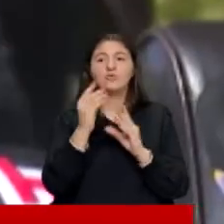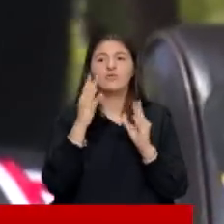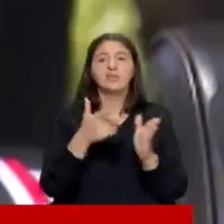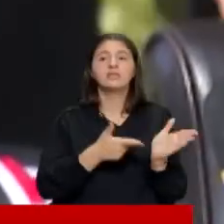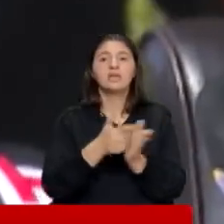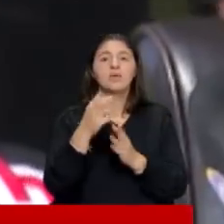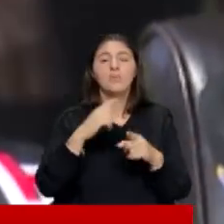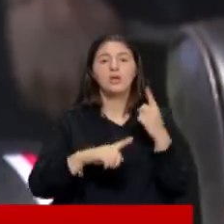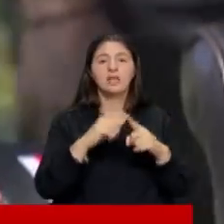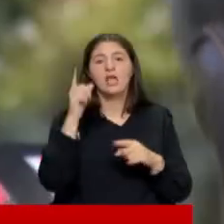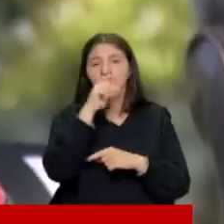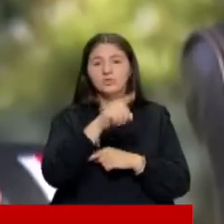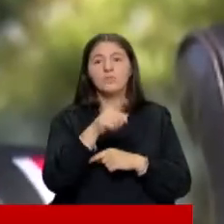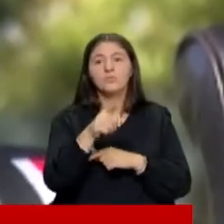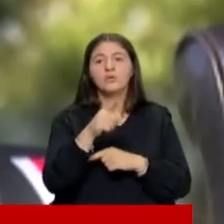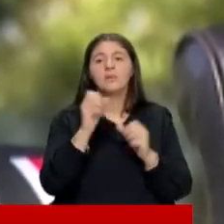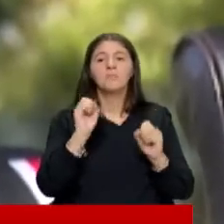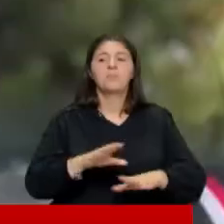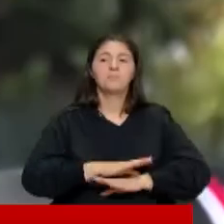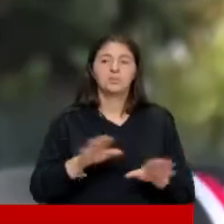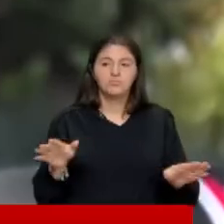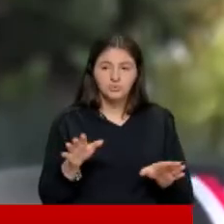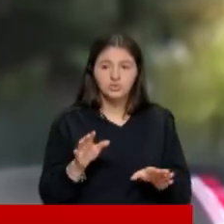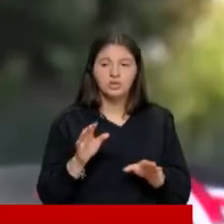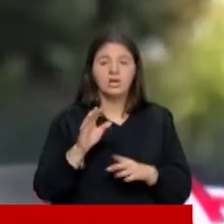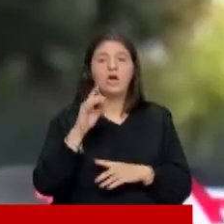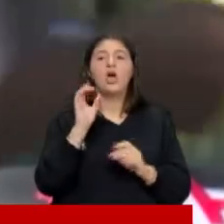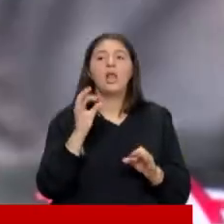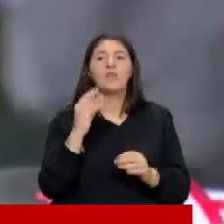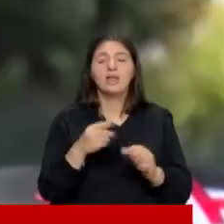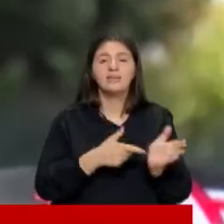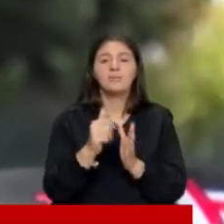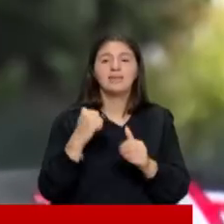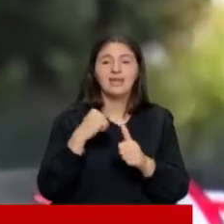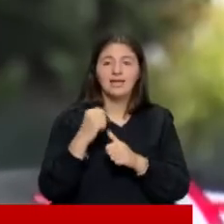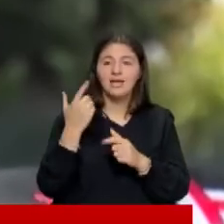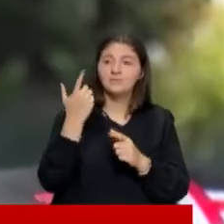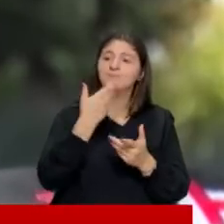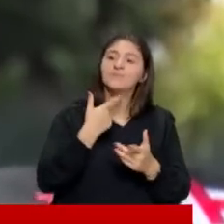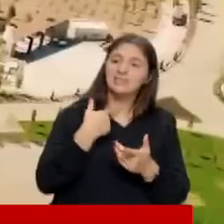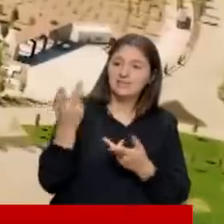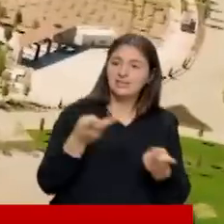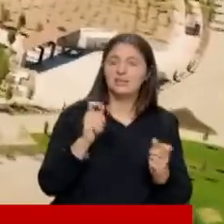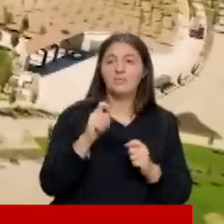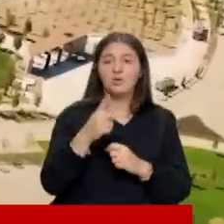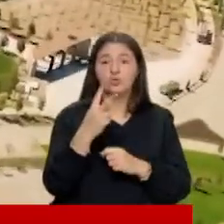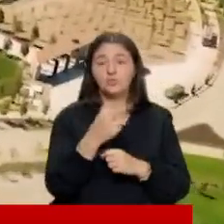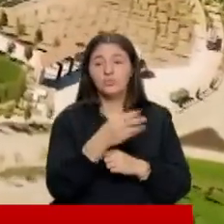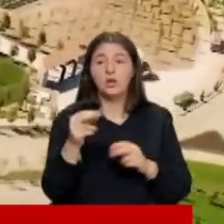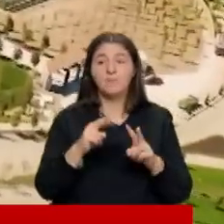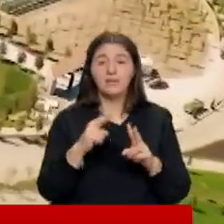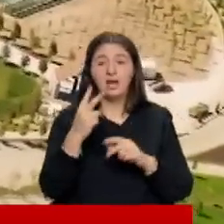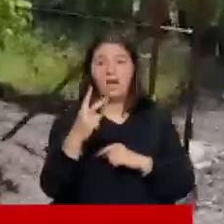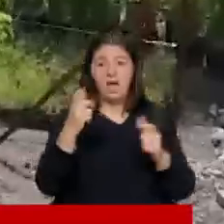tarımsal Politikalar nedeniyle bunu terk etmiş önemli olan sarı ve tekrar özendirmek insanları buçuk milyon